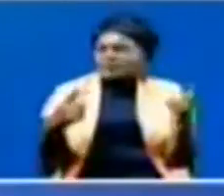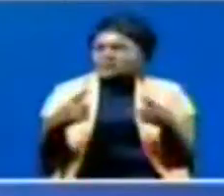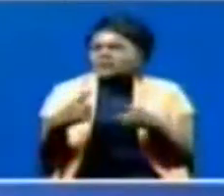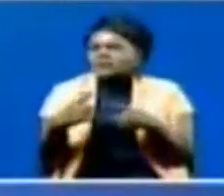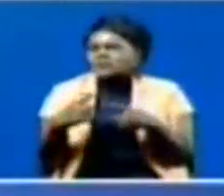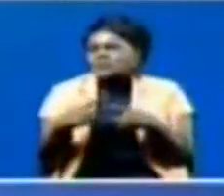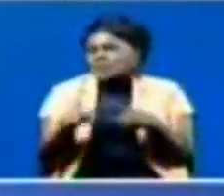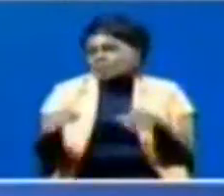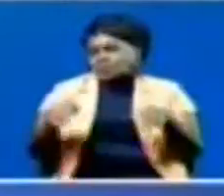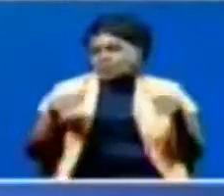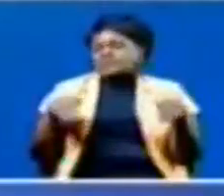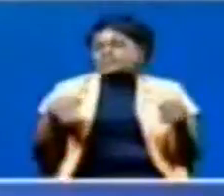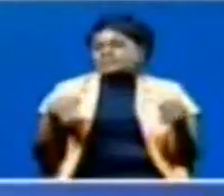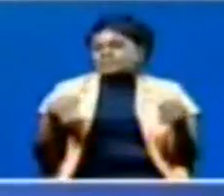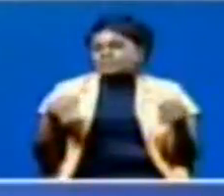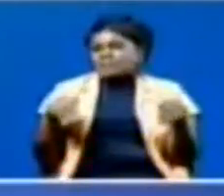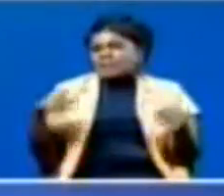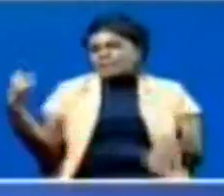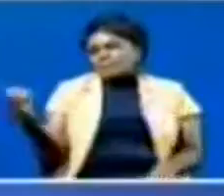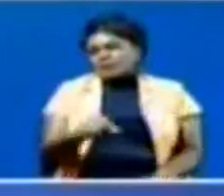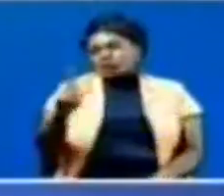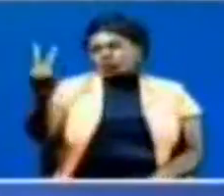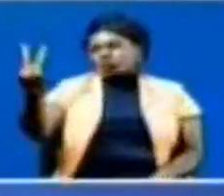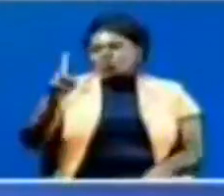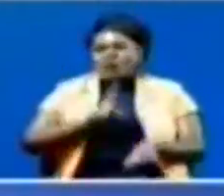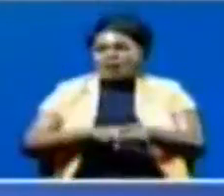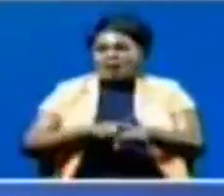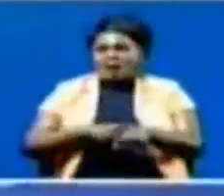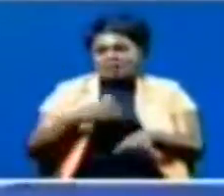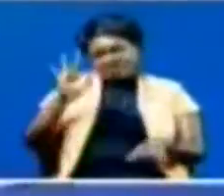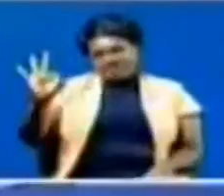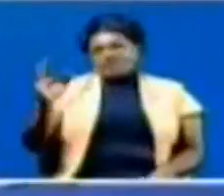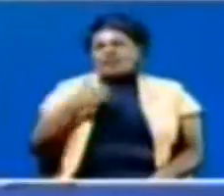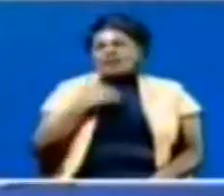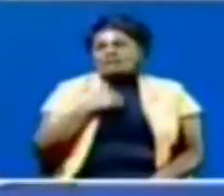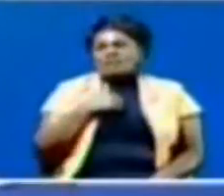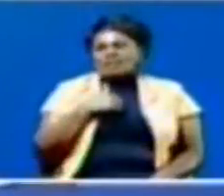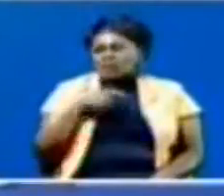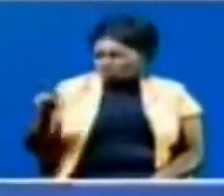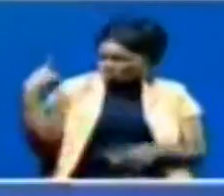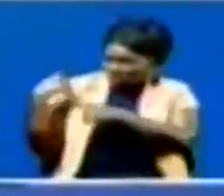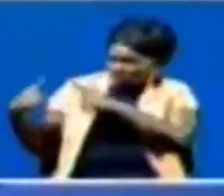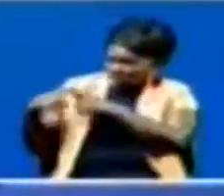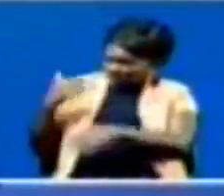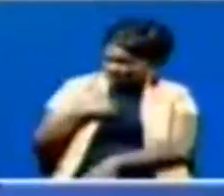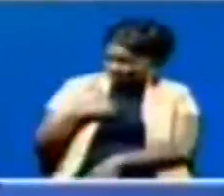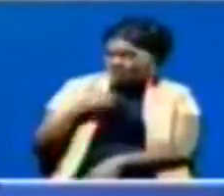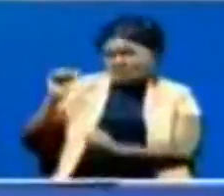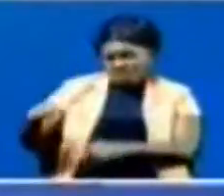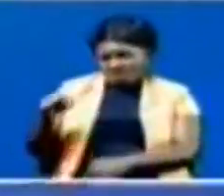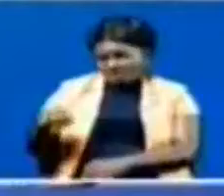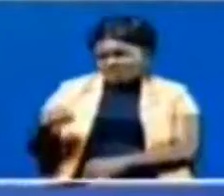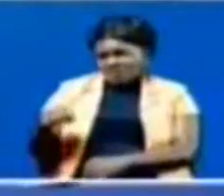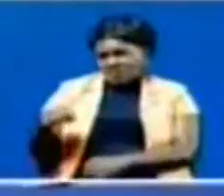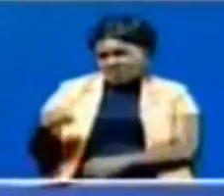ndio kubembeleza hapo mambo gani. Kuna kuchapa mara mbili. Ama niseme mara tatu. Asapitia. Tupewa. Asikia. Kuna kuchapa